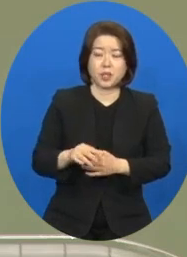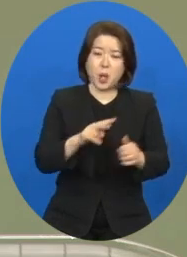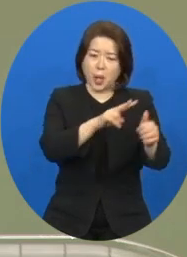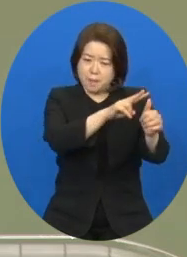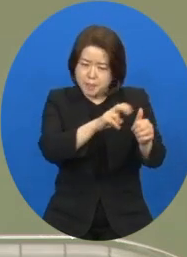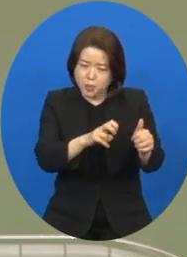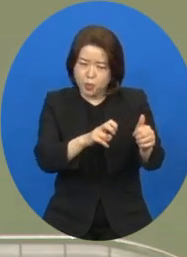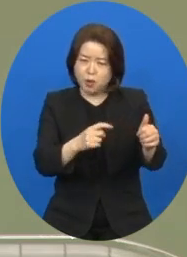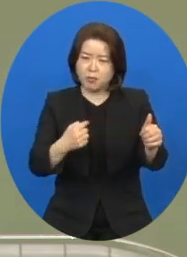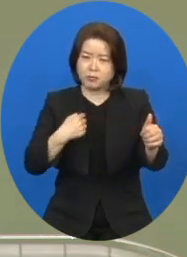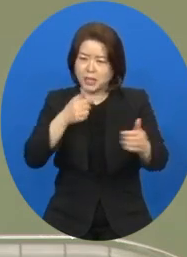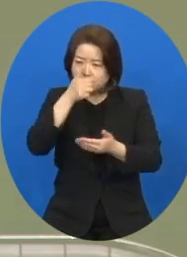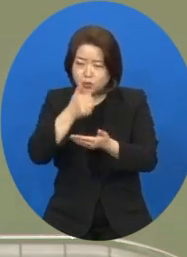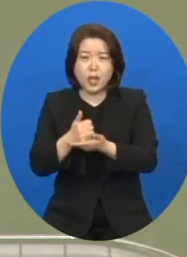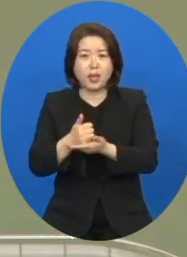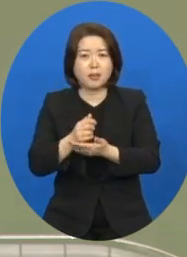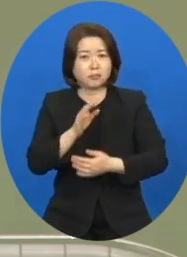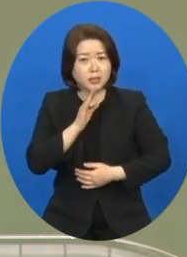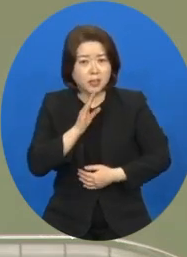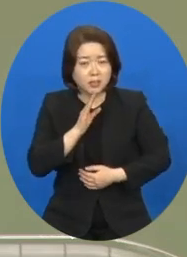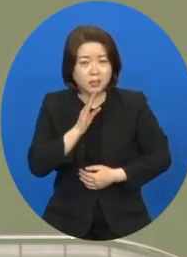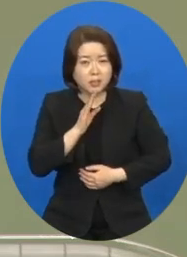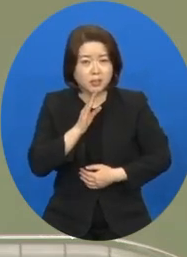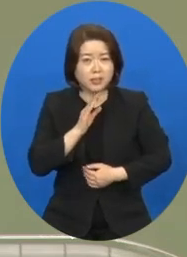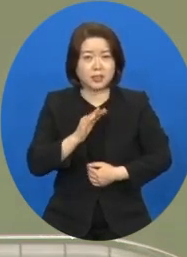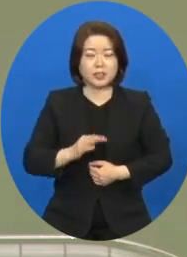미워하는 것도 죄인가요?